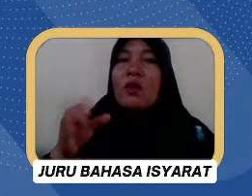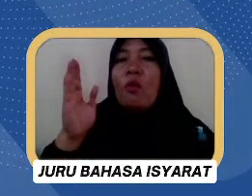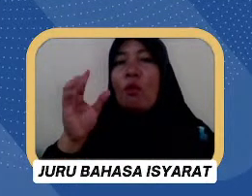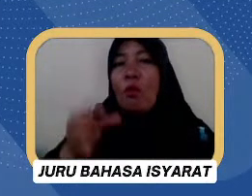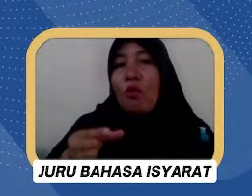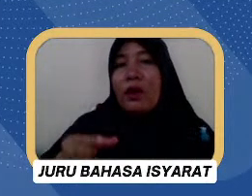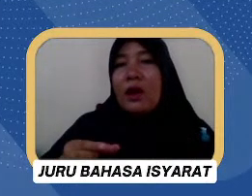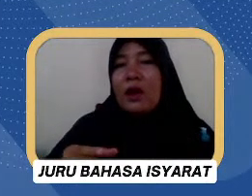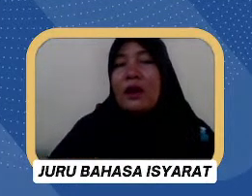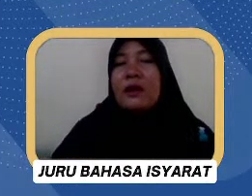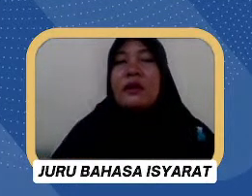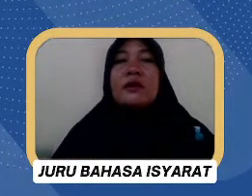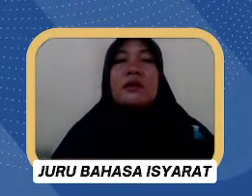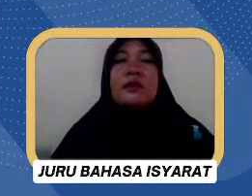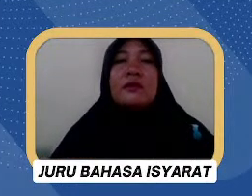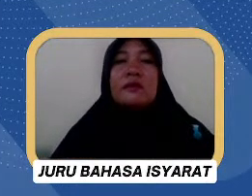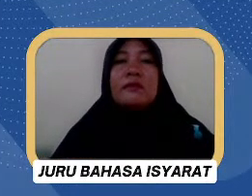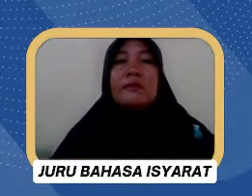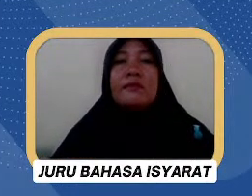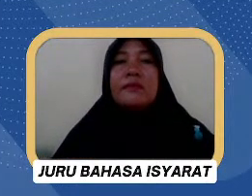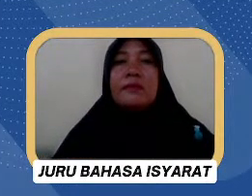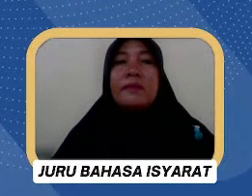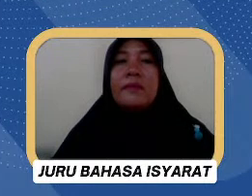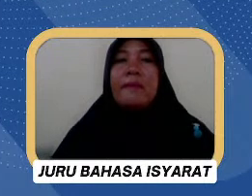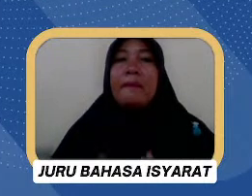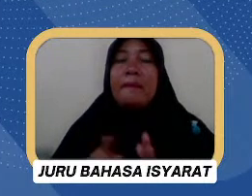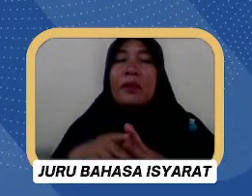berkaitan dengan ujaran kebencian.